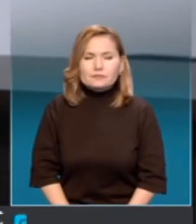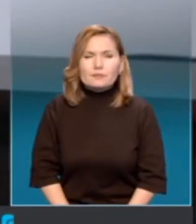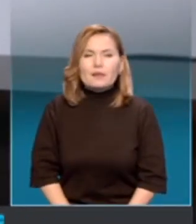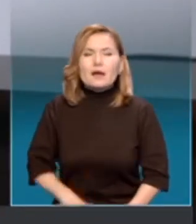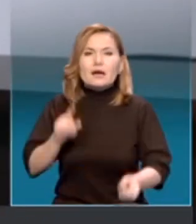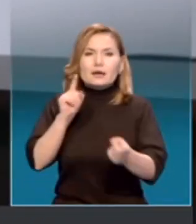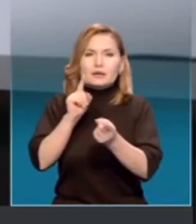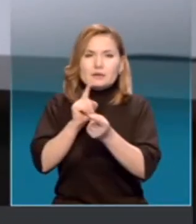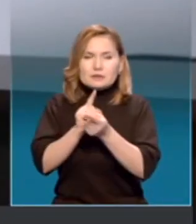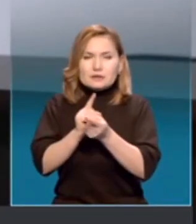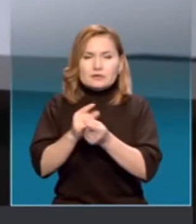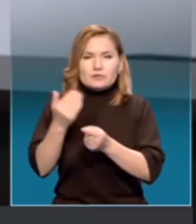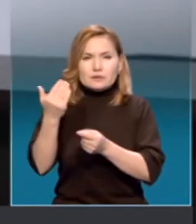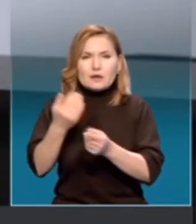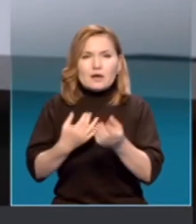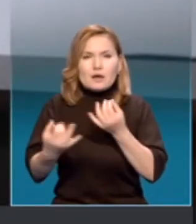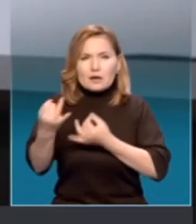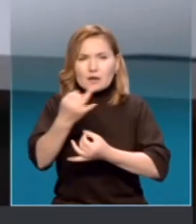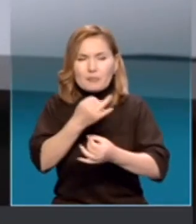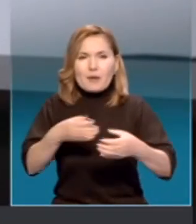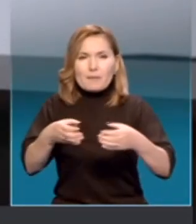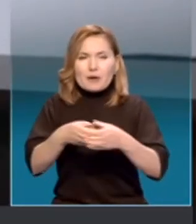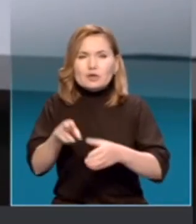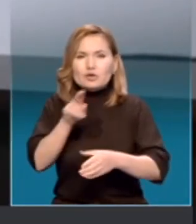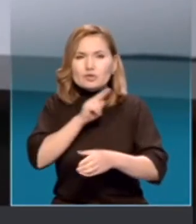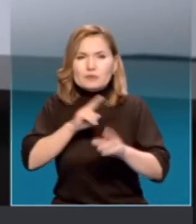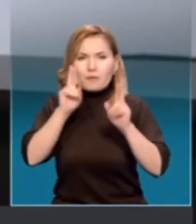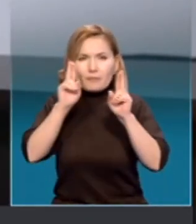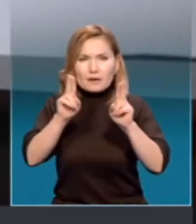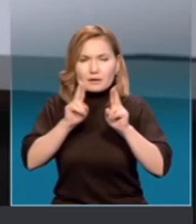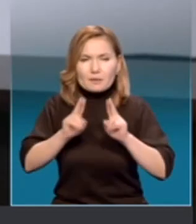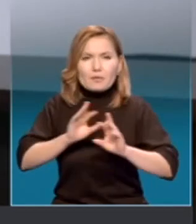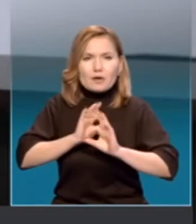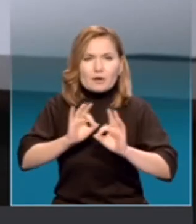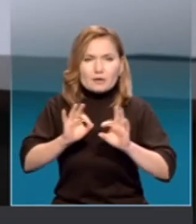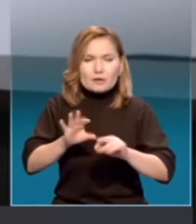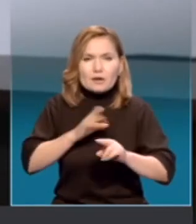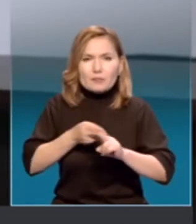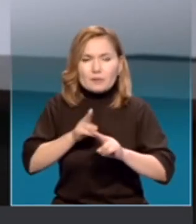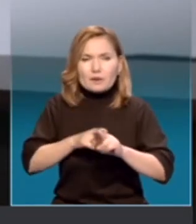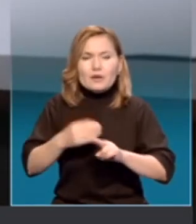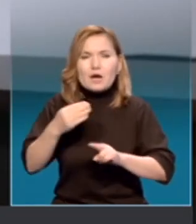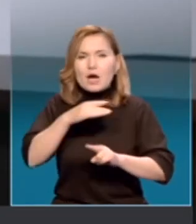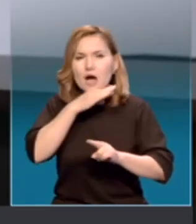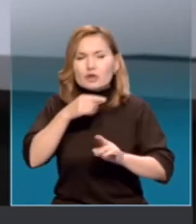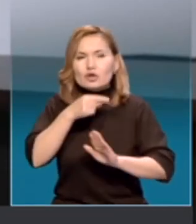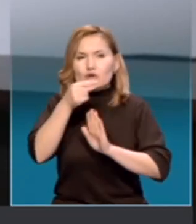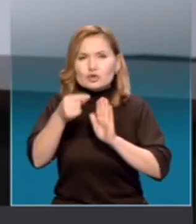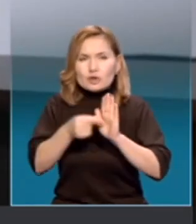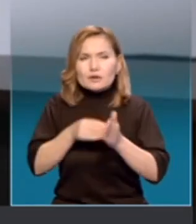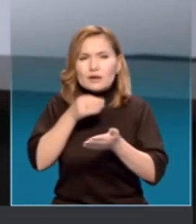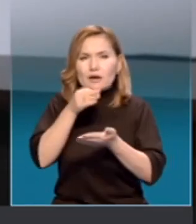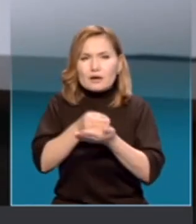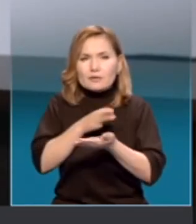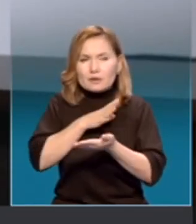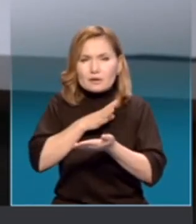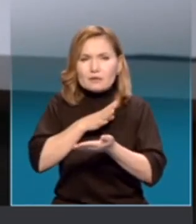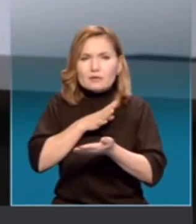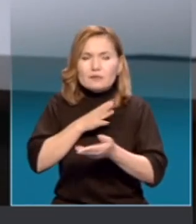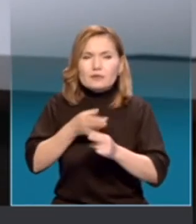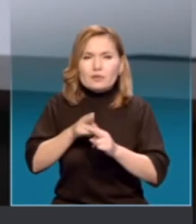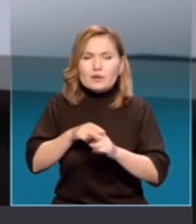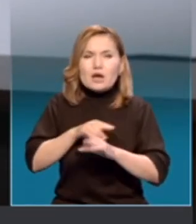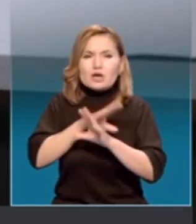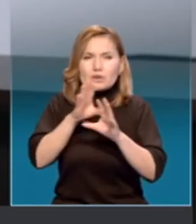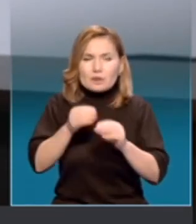барысында партиямыздың сайлауалды бағдарламасы таныстырылды. Сонымен қатар ұжым тарапынан өздерін мазалаған сұрақтар қойылып, оларға жауап берілді.